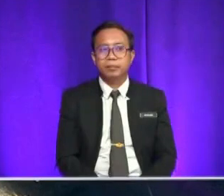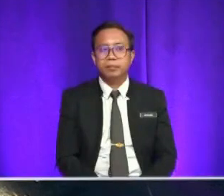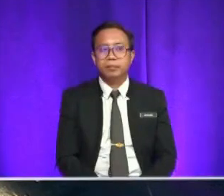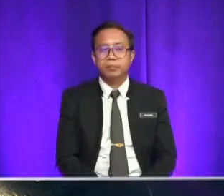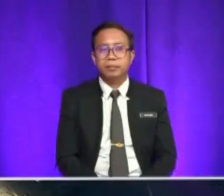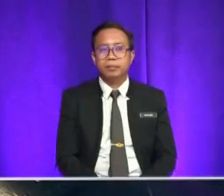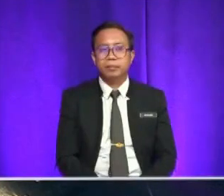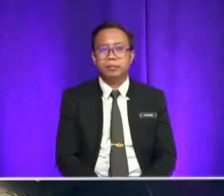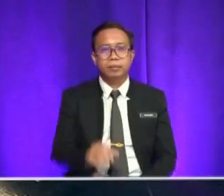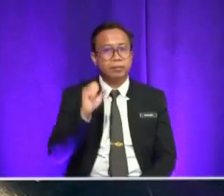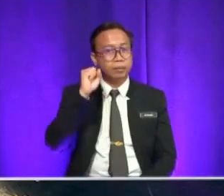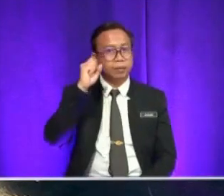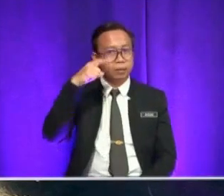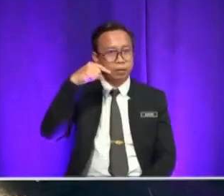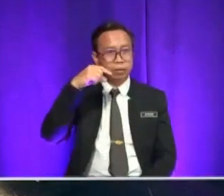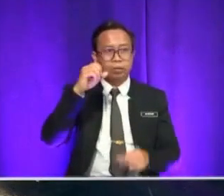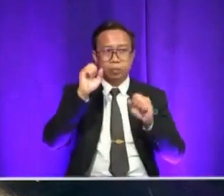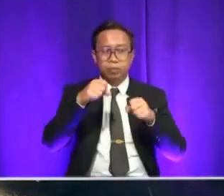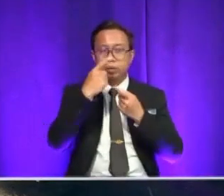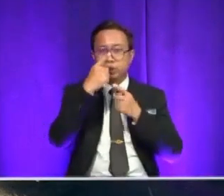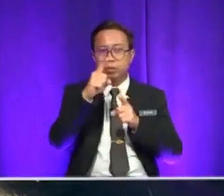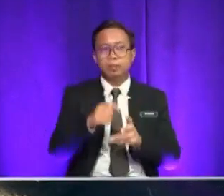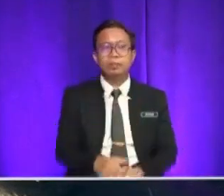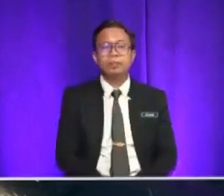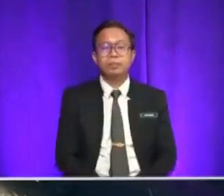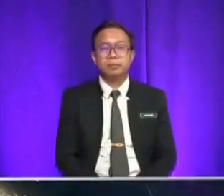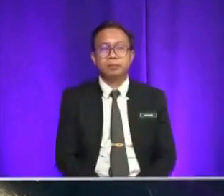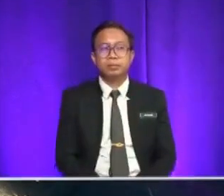Mungkin Asko boleh jawab soalan ni, boleh ke Asko?